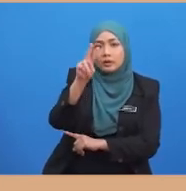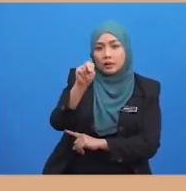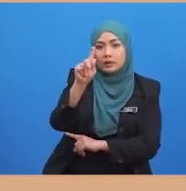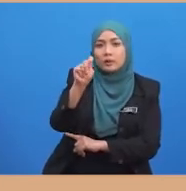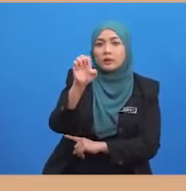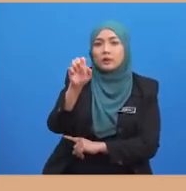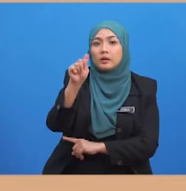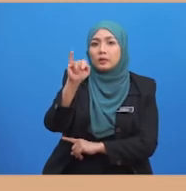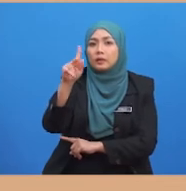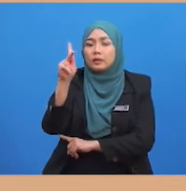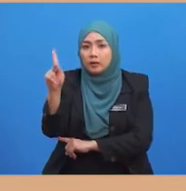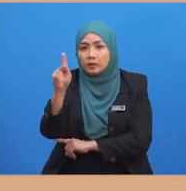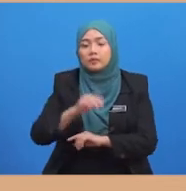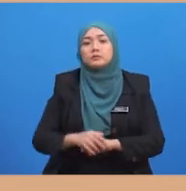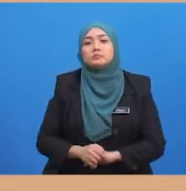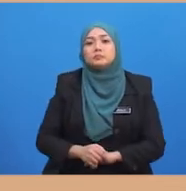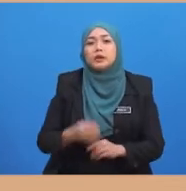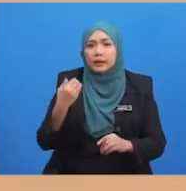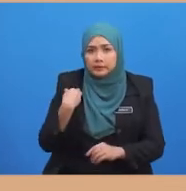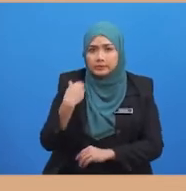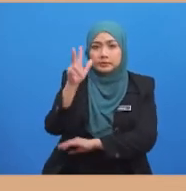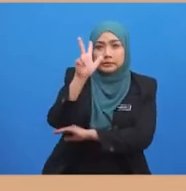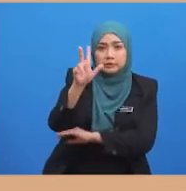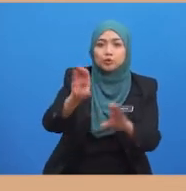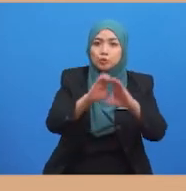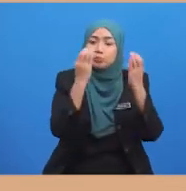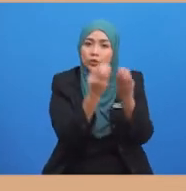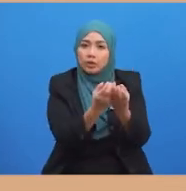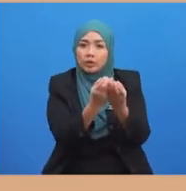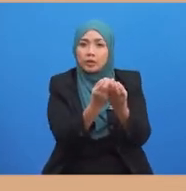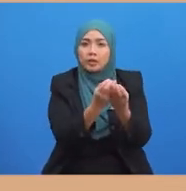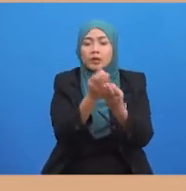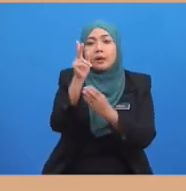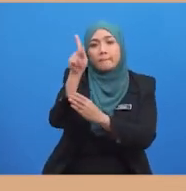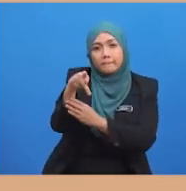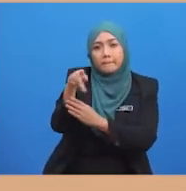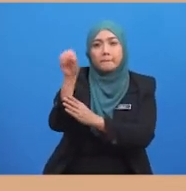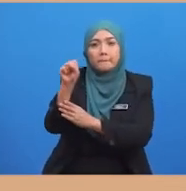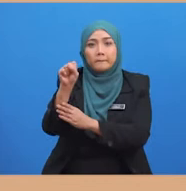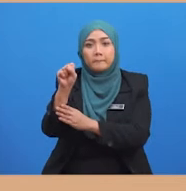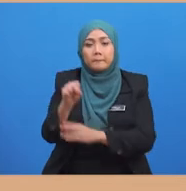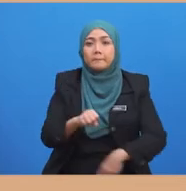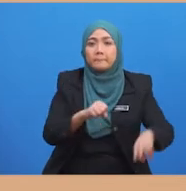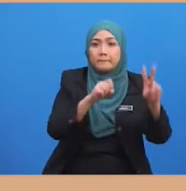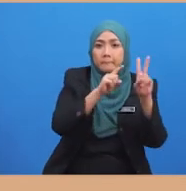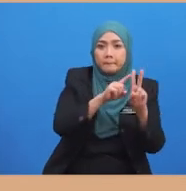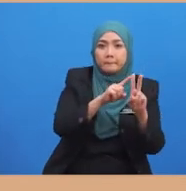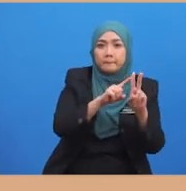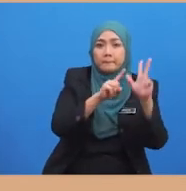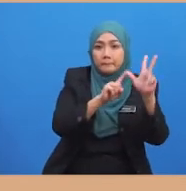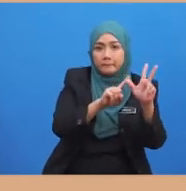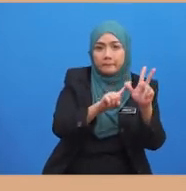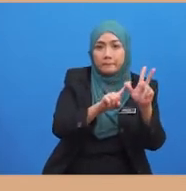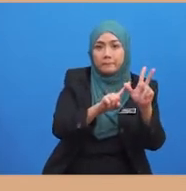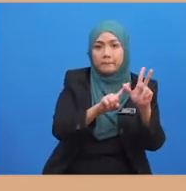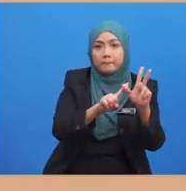Kedua, terdapat tiga kumpulan polimer sintetik, iaitu getah